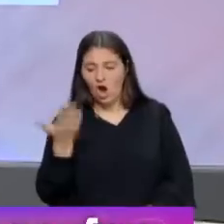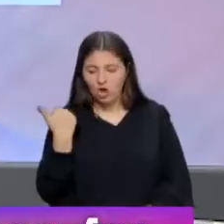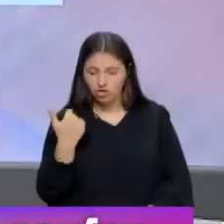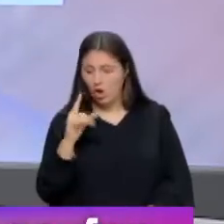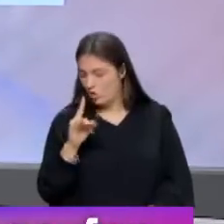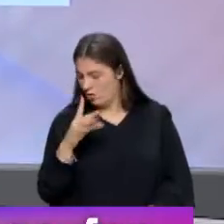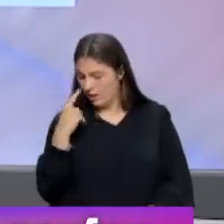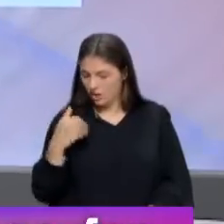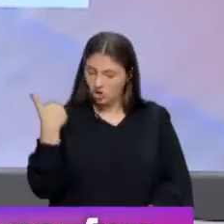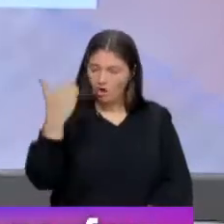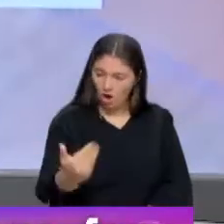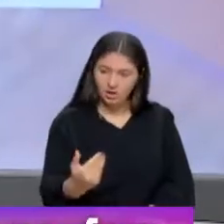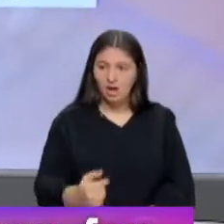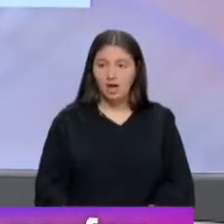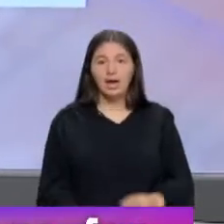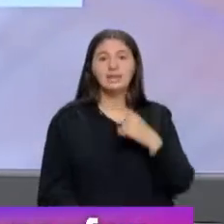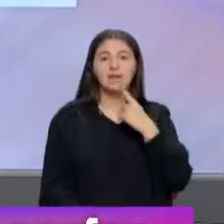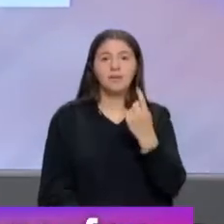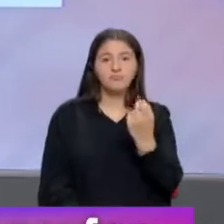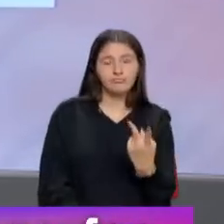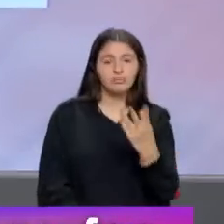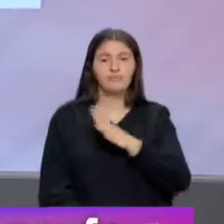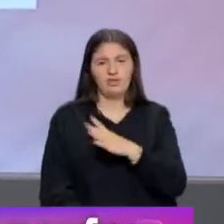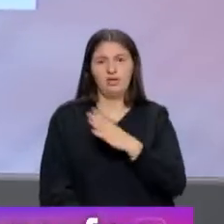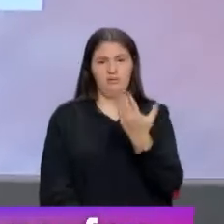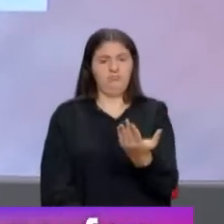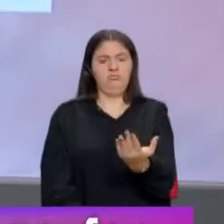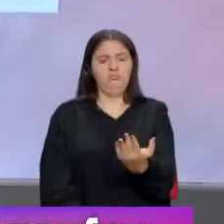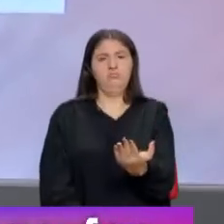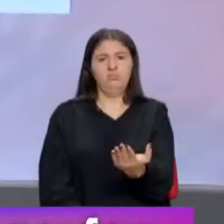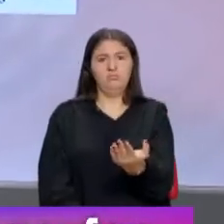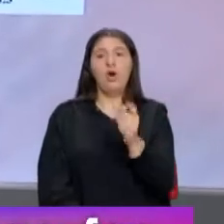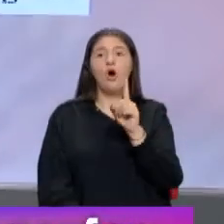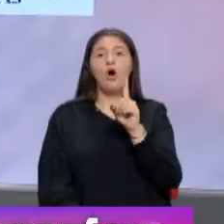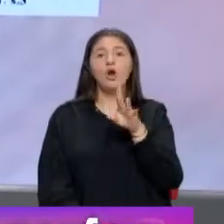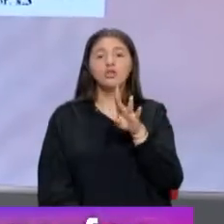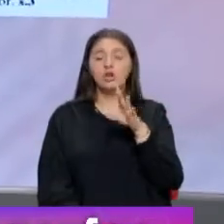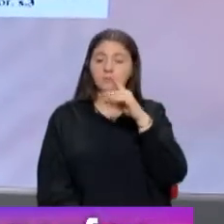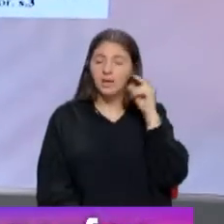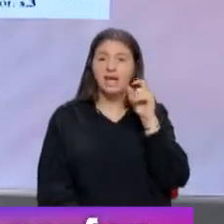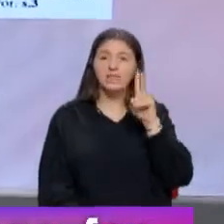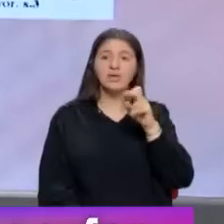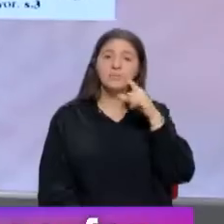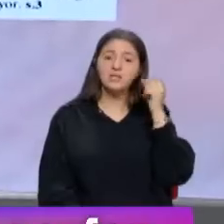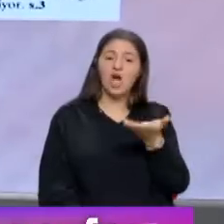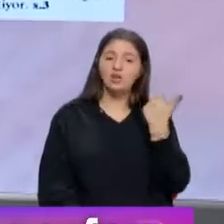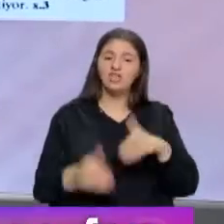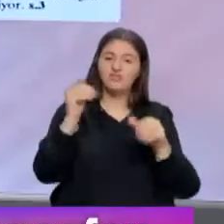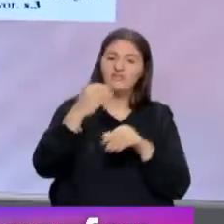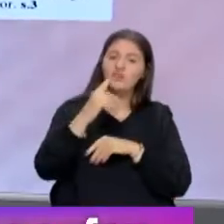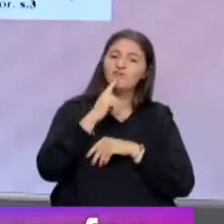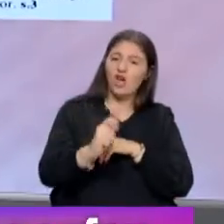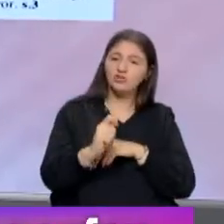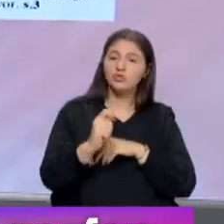ve 14 mayıs'tan sonra diye bir tablo var karşımızda 14 Mayıs 28 mayıs'tan önce seçimden önce verilen